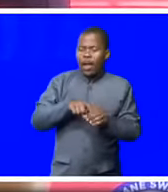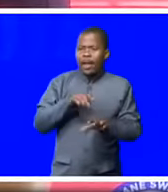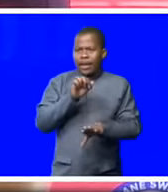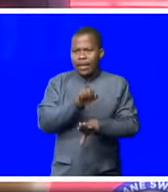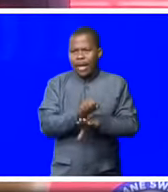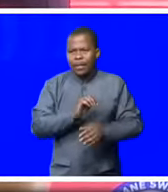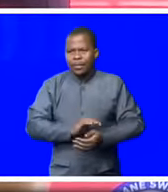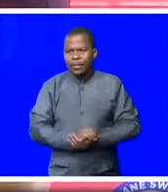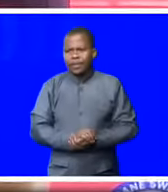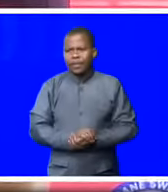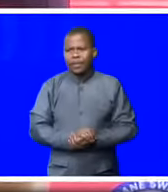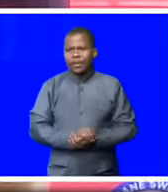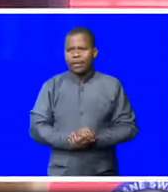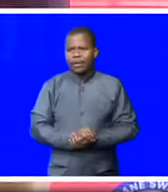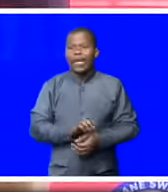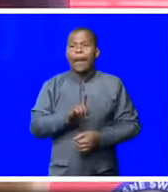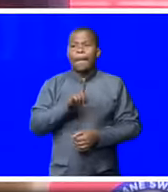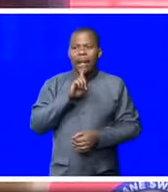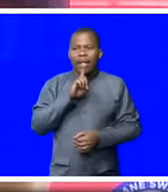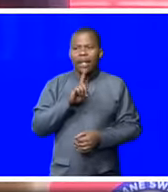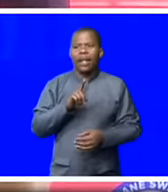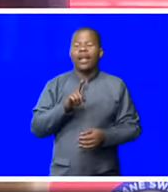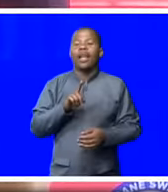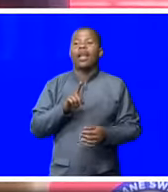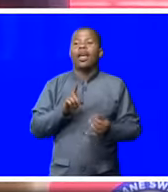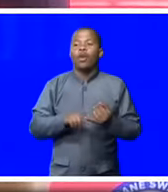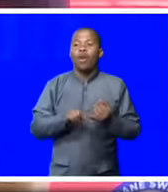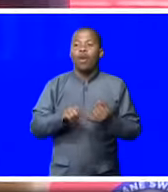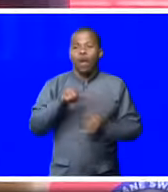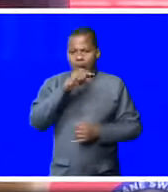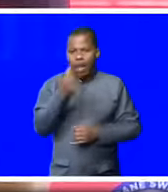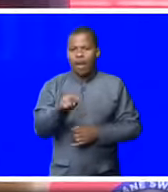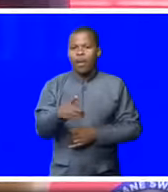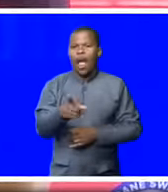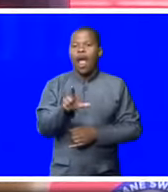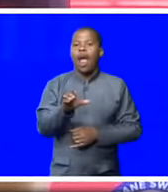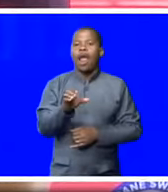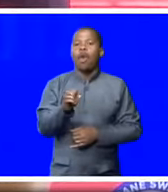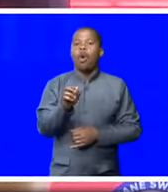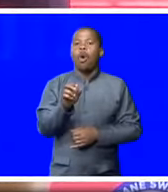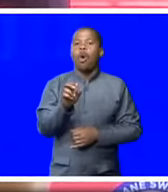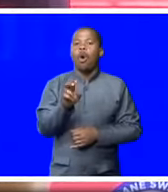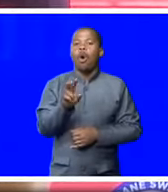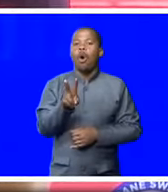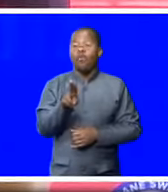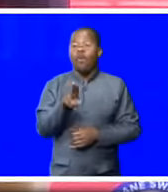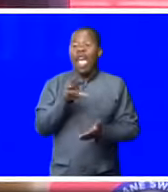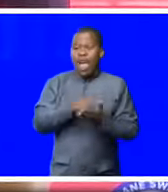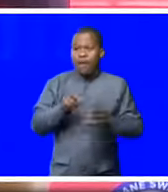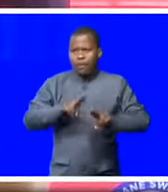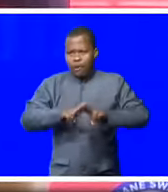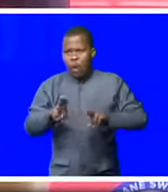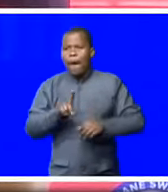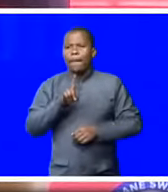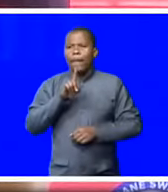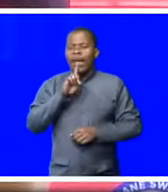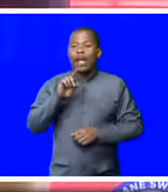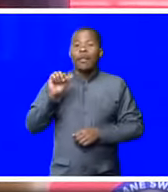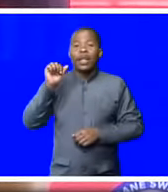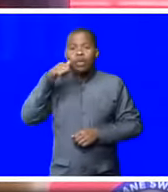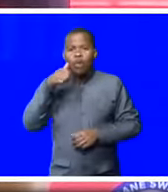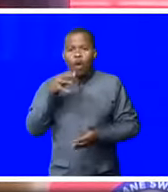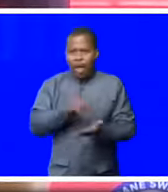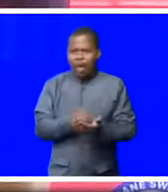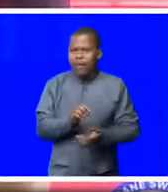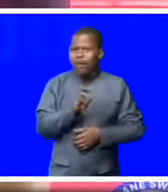lona nje la D4D ngilisayina ngekho kunelithemba bathu tawufika kusaza ngathi hey ngoba ngikhashana ngisale ngihlale